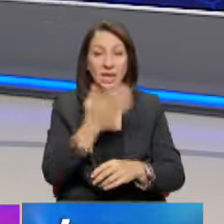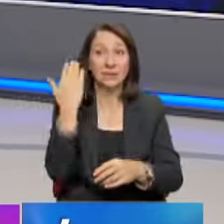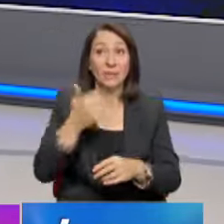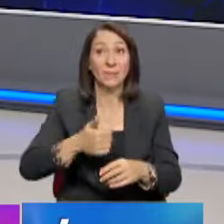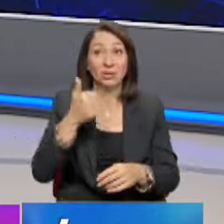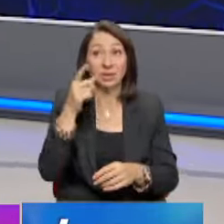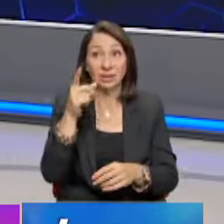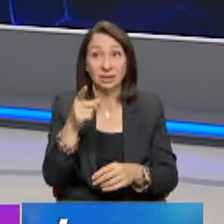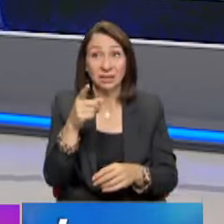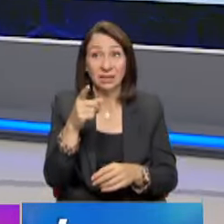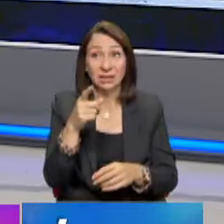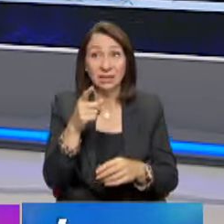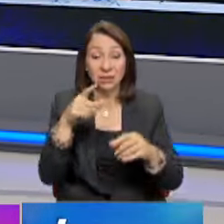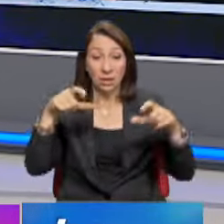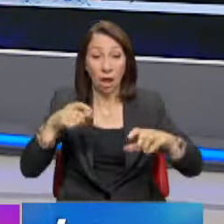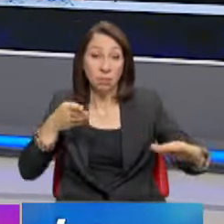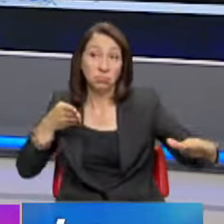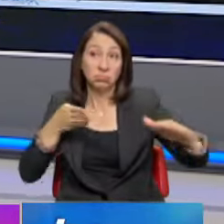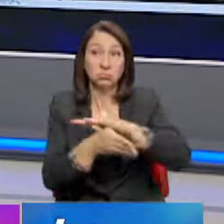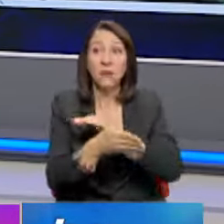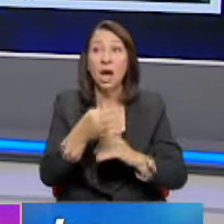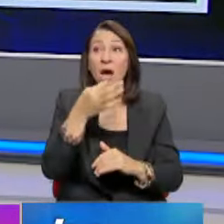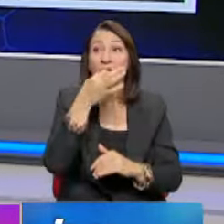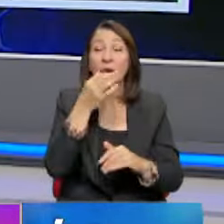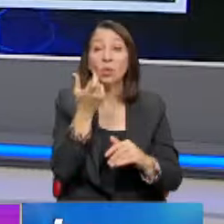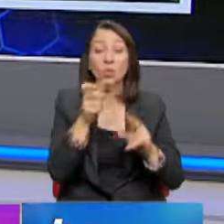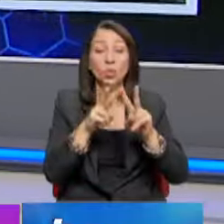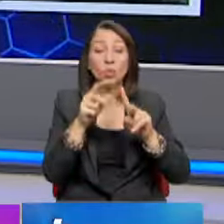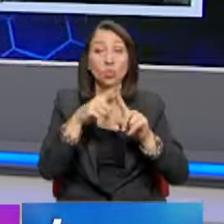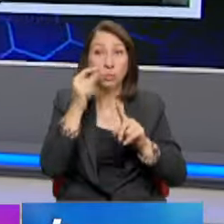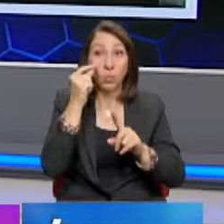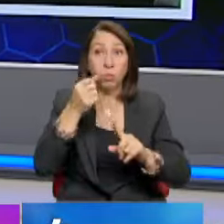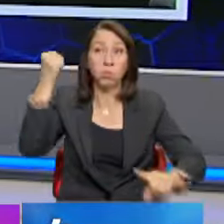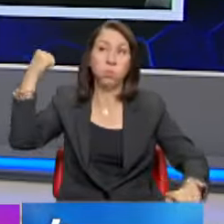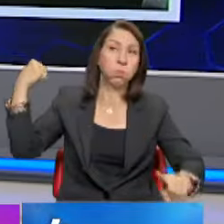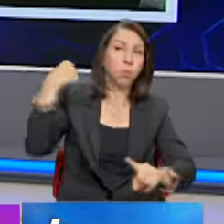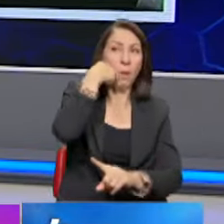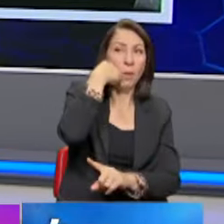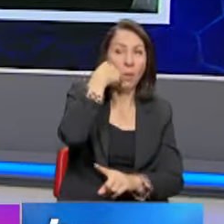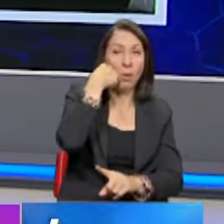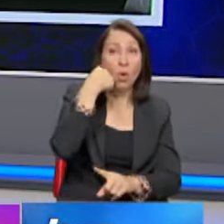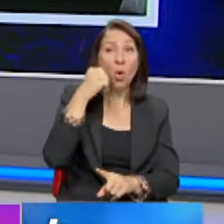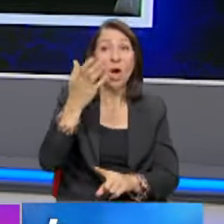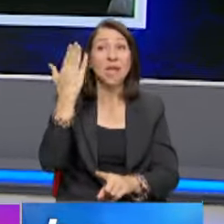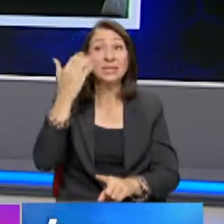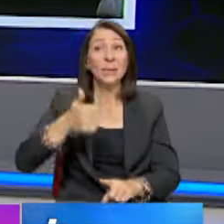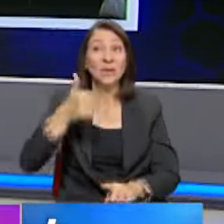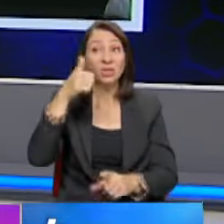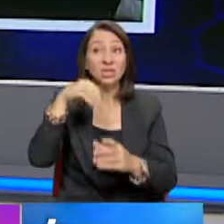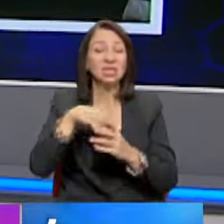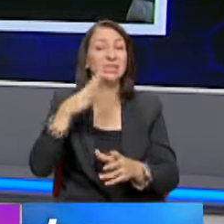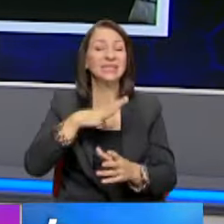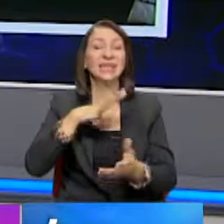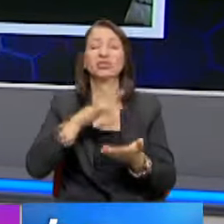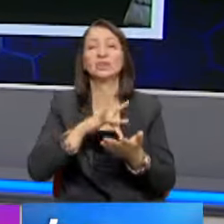başkanı sahaya girmiş, hakem Halil Umut Meler'e yumruk atmıştı. O eski başkan için